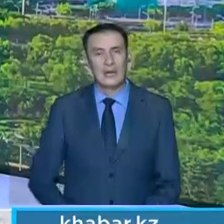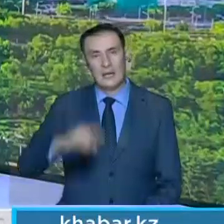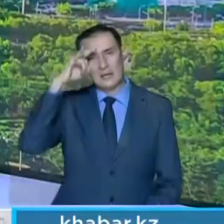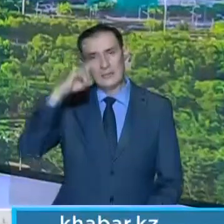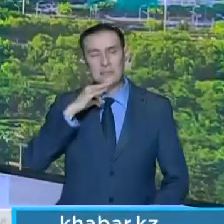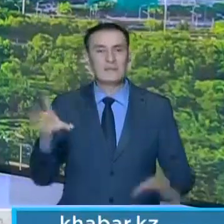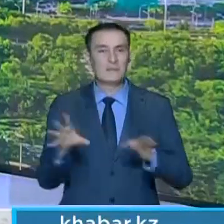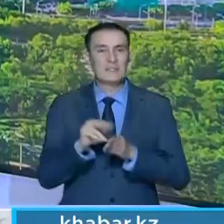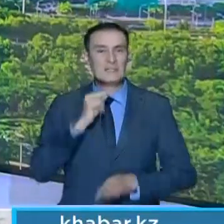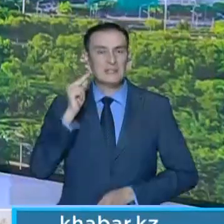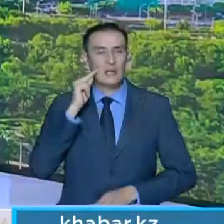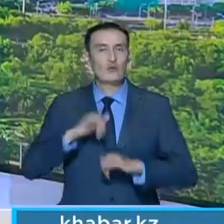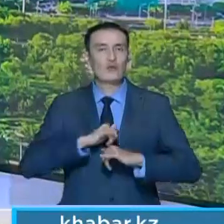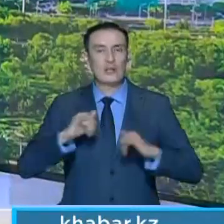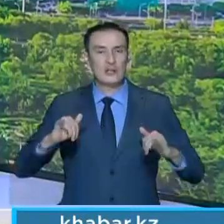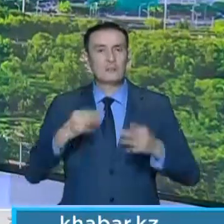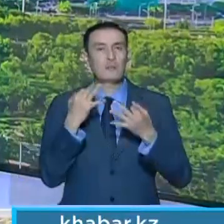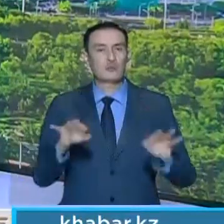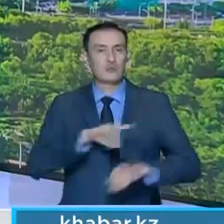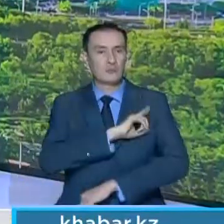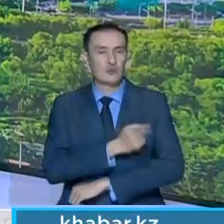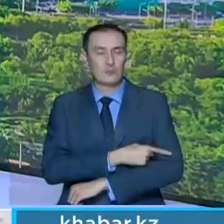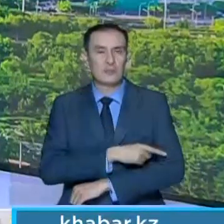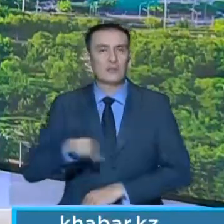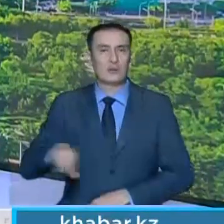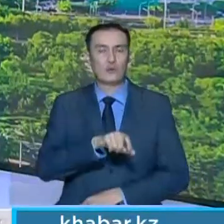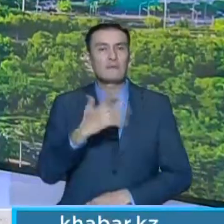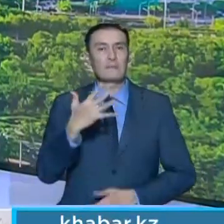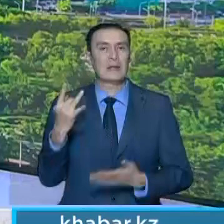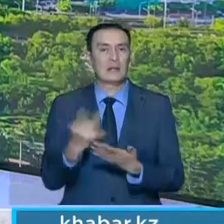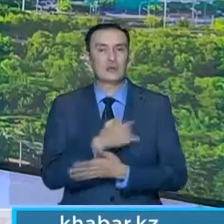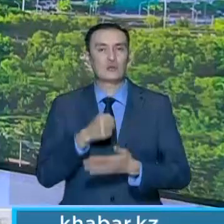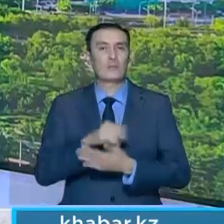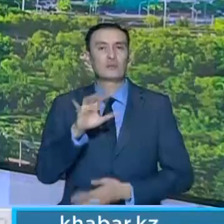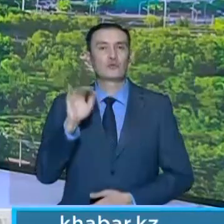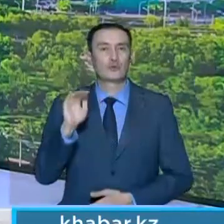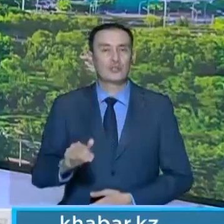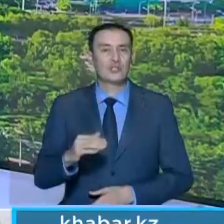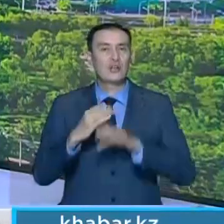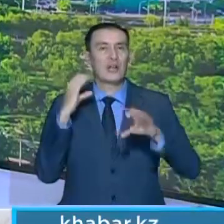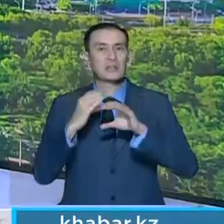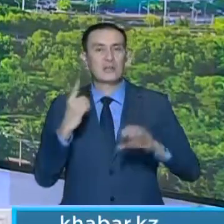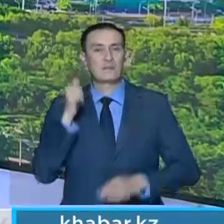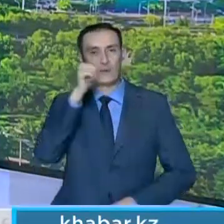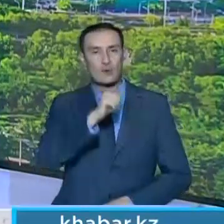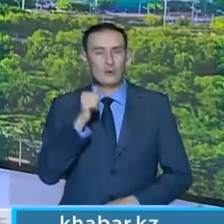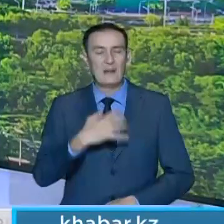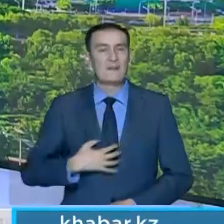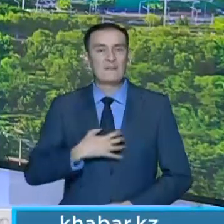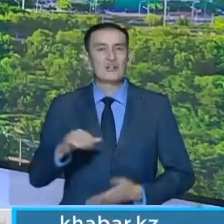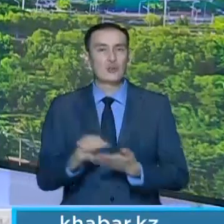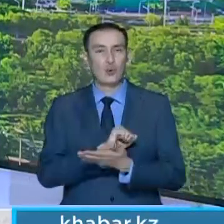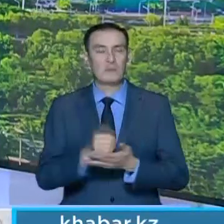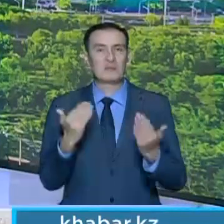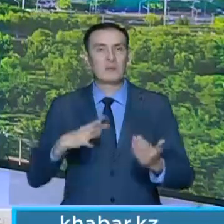Казахстан и Китай увеличат пропускную способность среднего коридора в 5 раз до 500 тысяч контейнеров в год. Один из важных